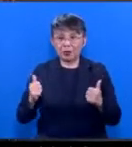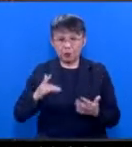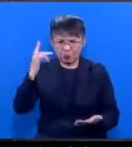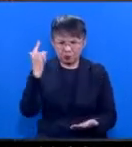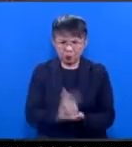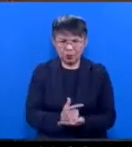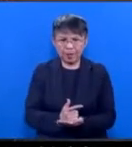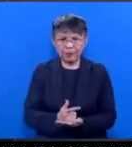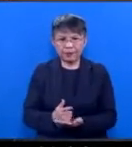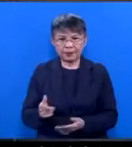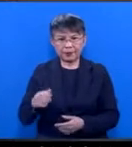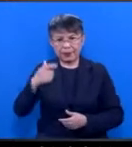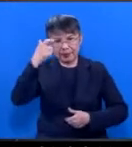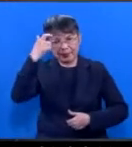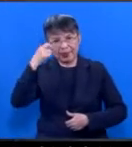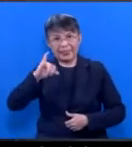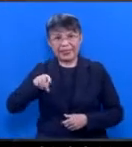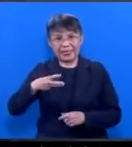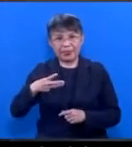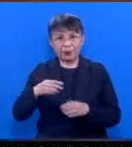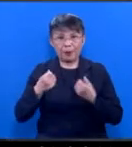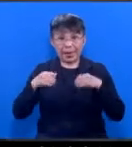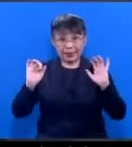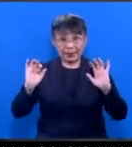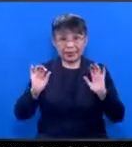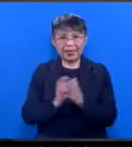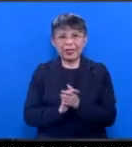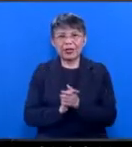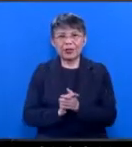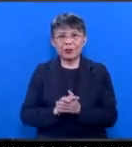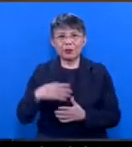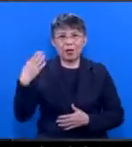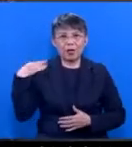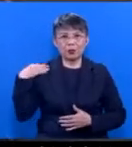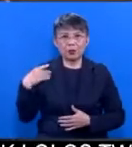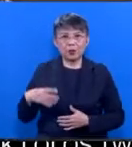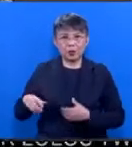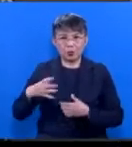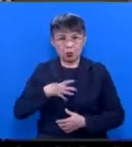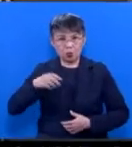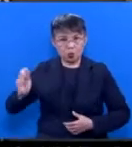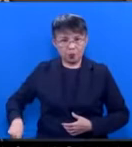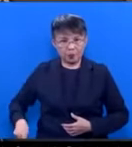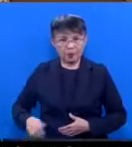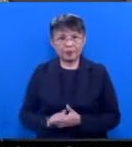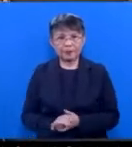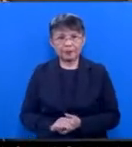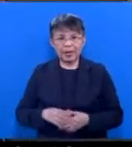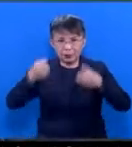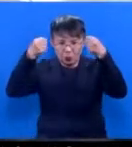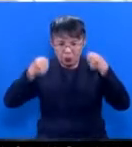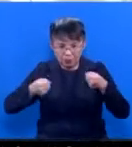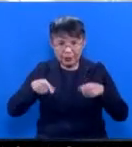memutuskan kapan yang bersangkutan itu bebas, itu merupakan wilayah dari Kanwil Hukum dan HAM atau Lapas